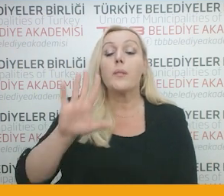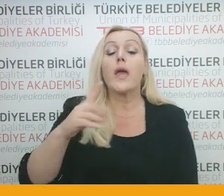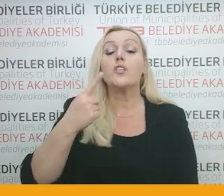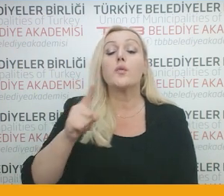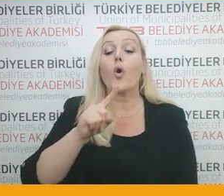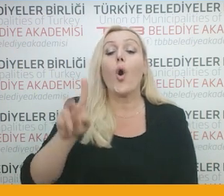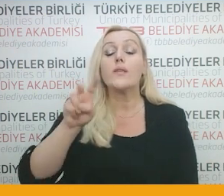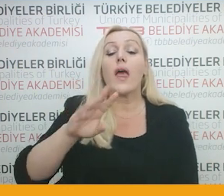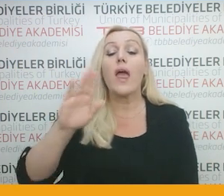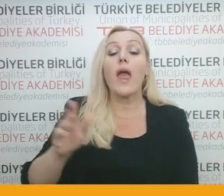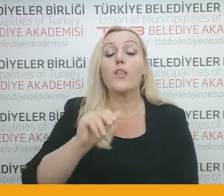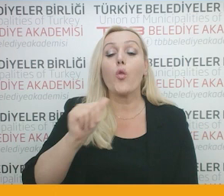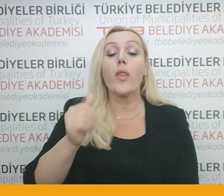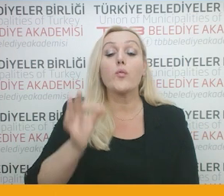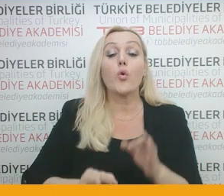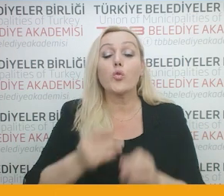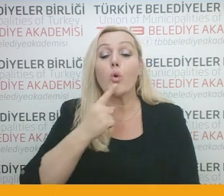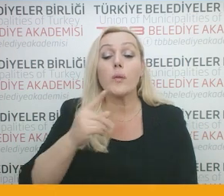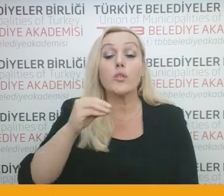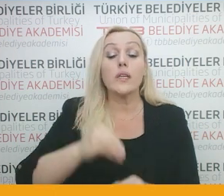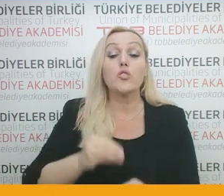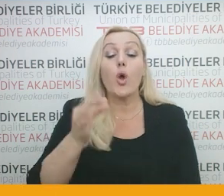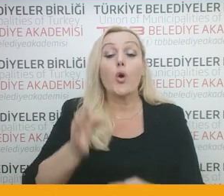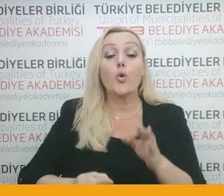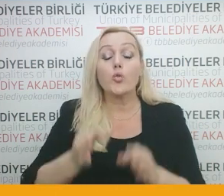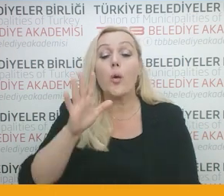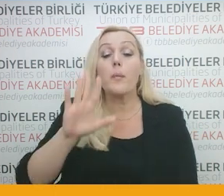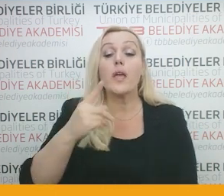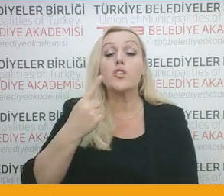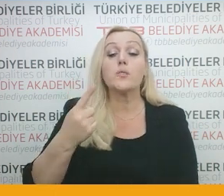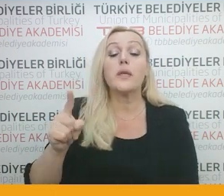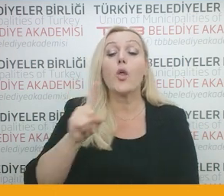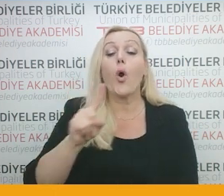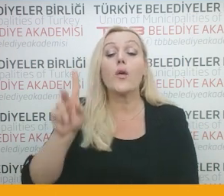5018'in en önemli sacayı kontrol demiştik arkadaşlar. İç kontrol 5018'in